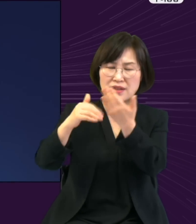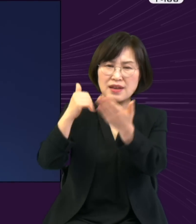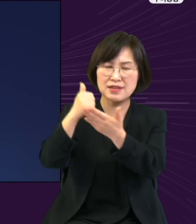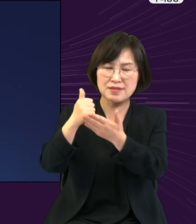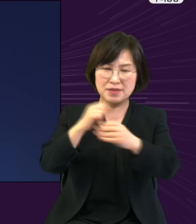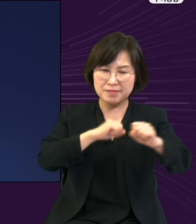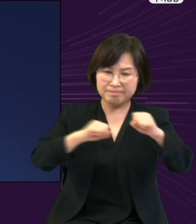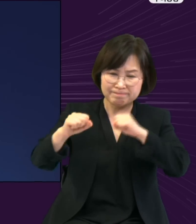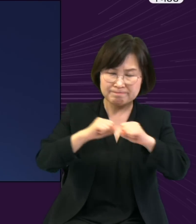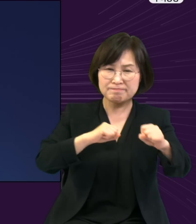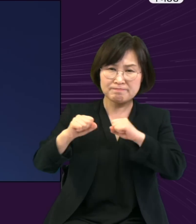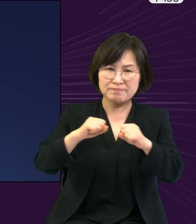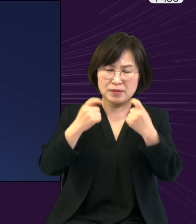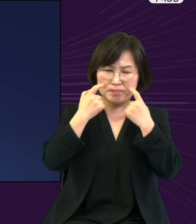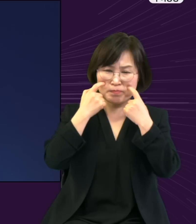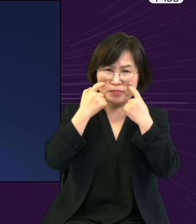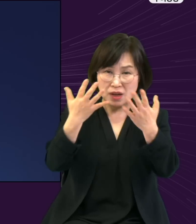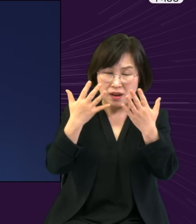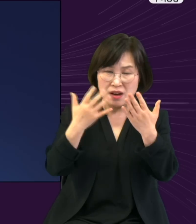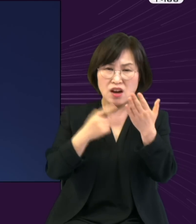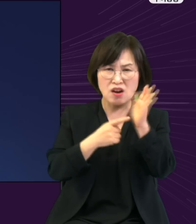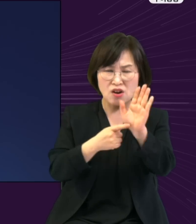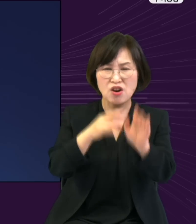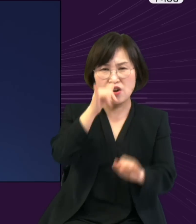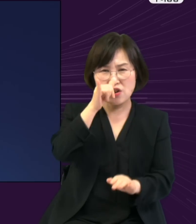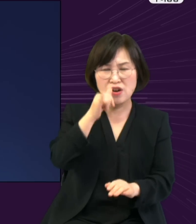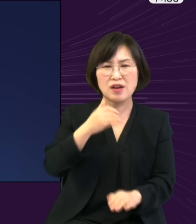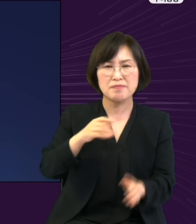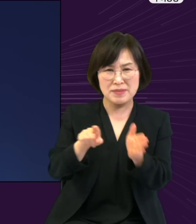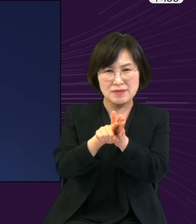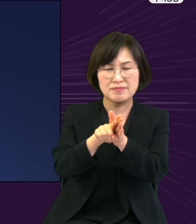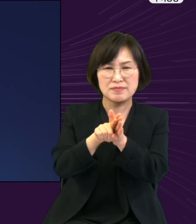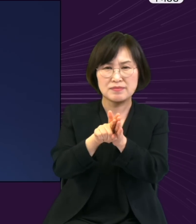하는 일이 분명히 있는 줄로 믿습니다.